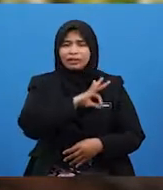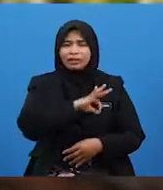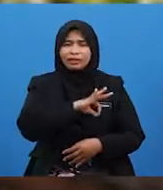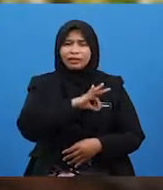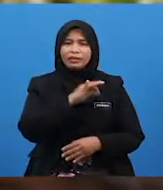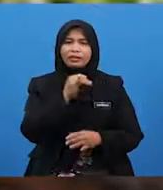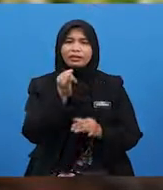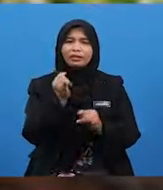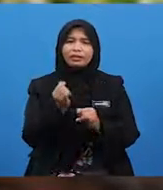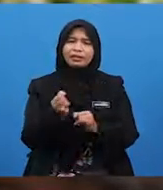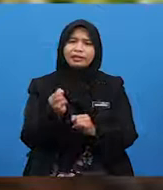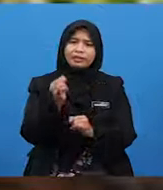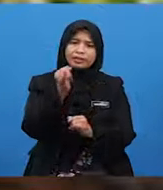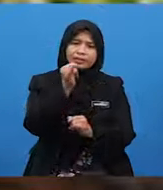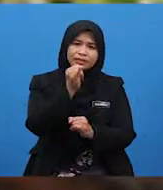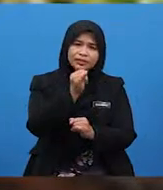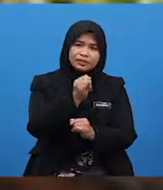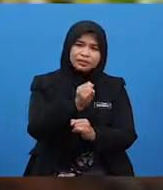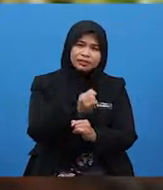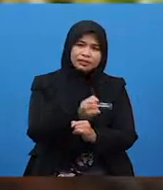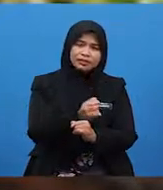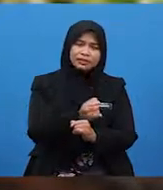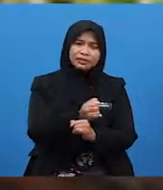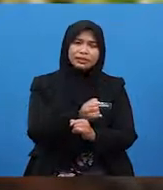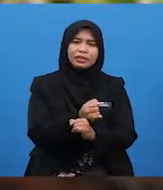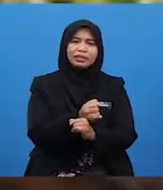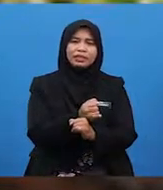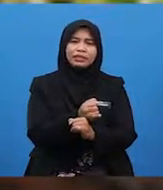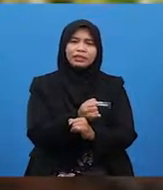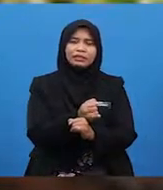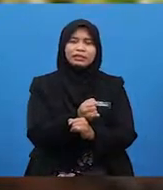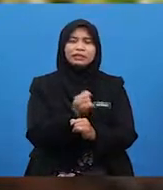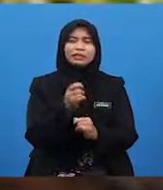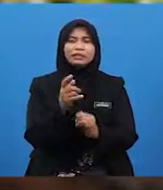faedah. Jiran tetangga,